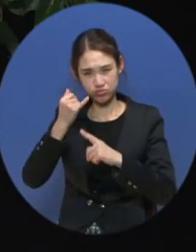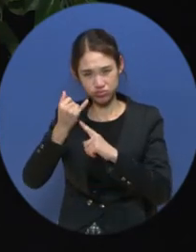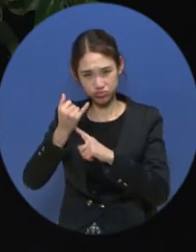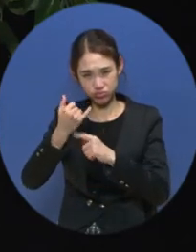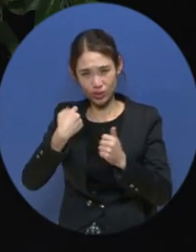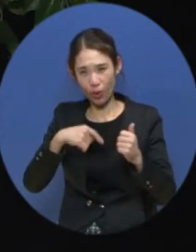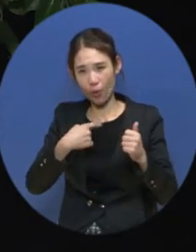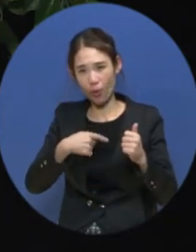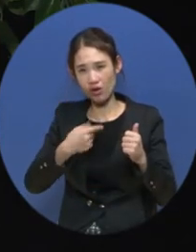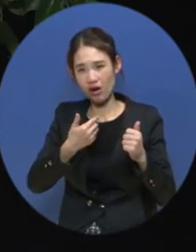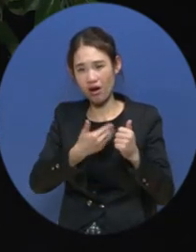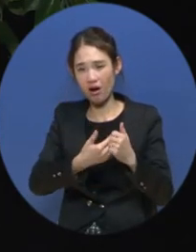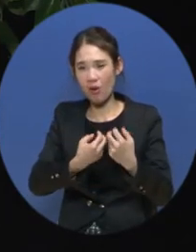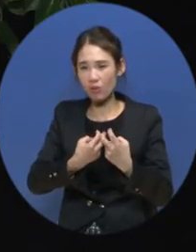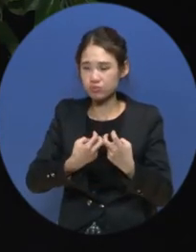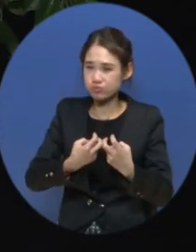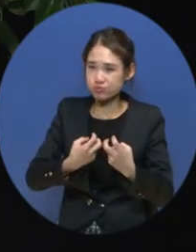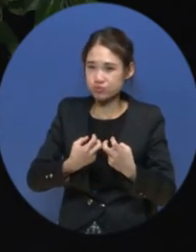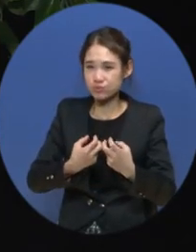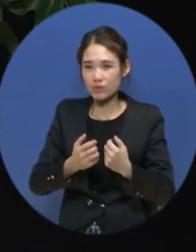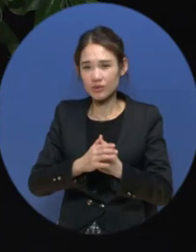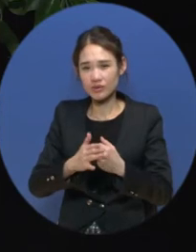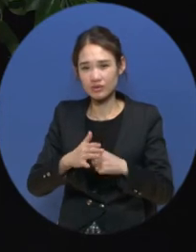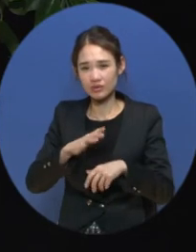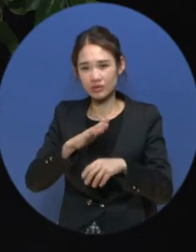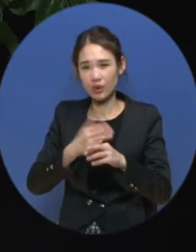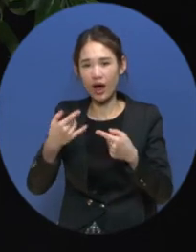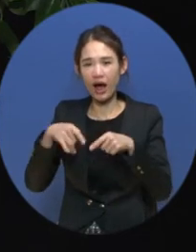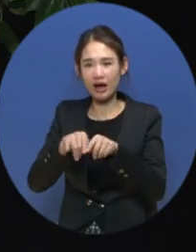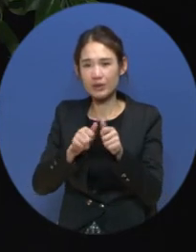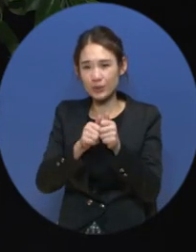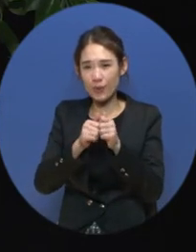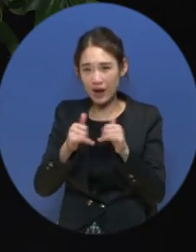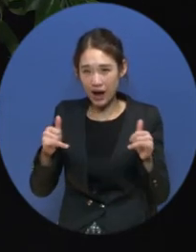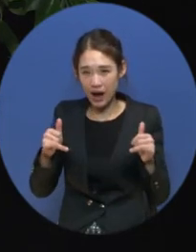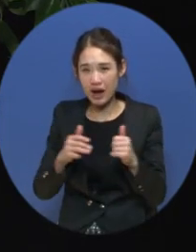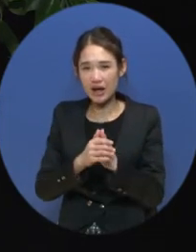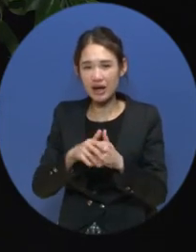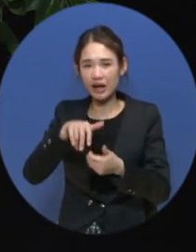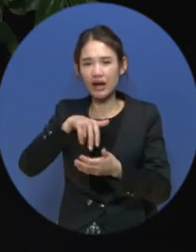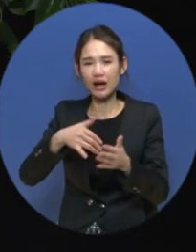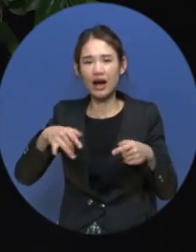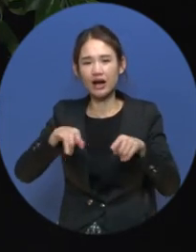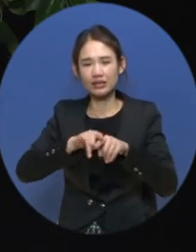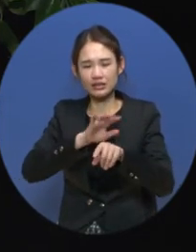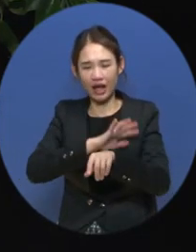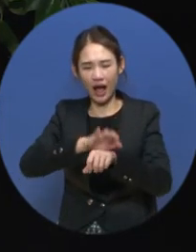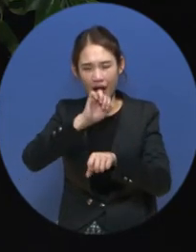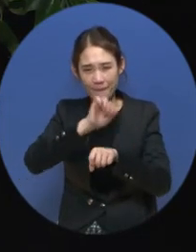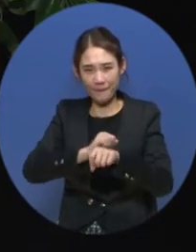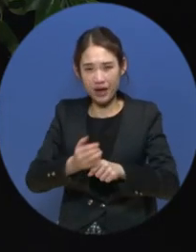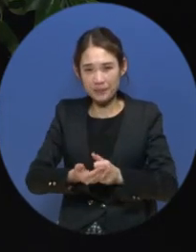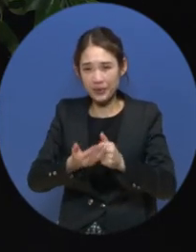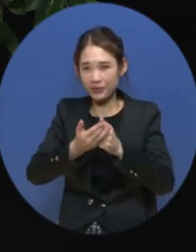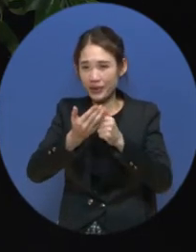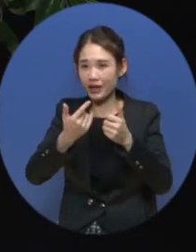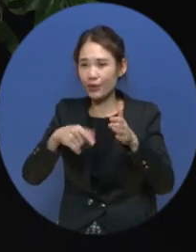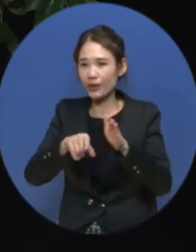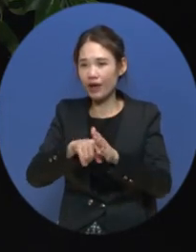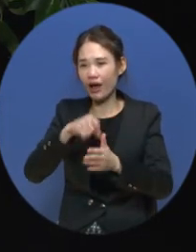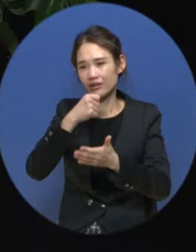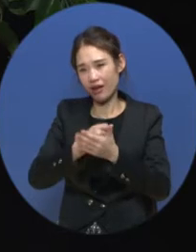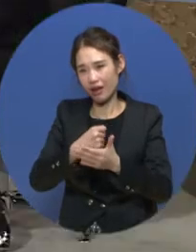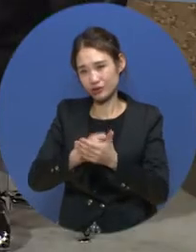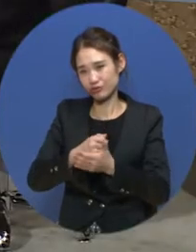부모들을 교육을 좀 어떻게 잘해서 네. 동반자로서 같이 아이를 잘 키울 수 있으면 얼마나 좋을까 하는 그런 아쉬움도 좀